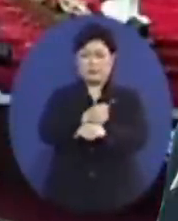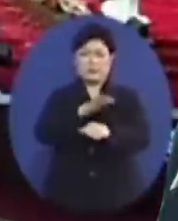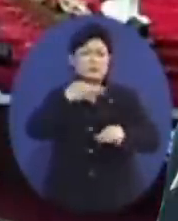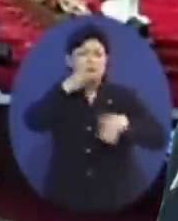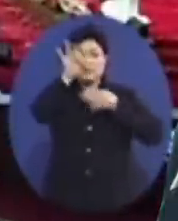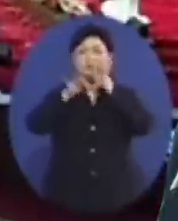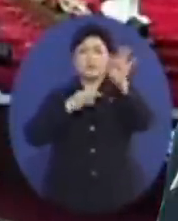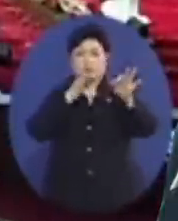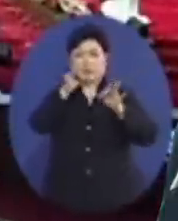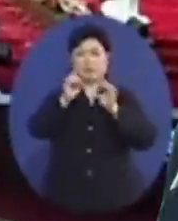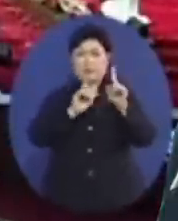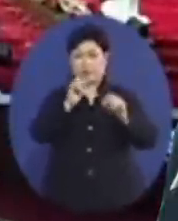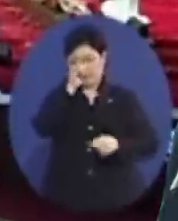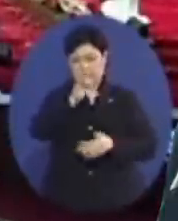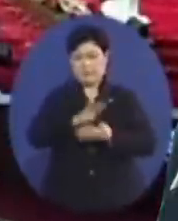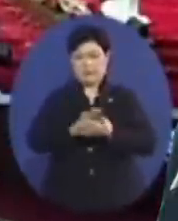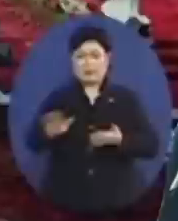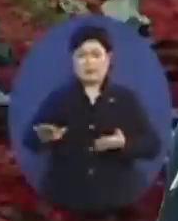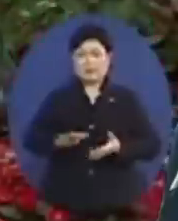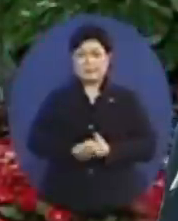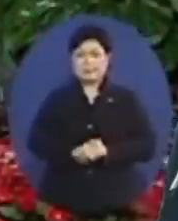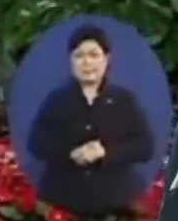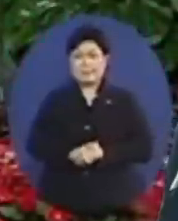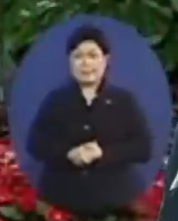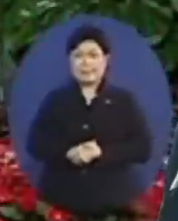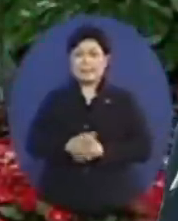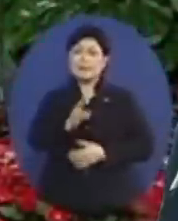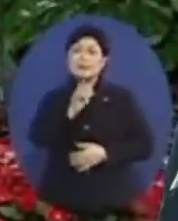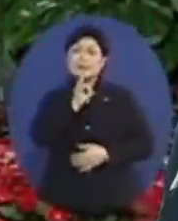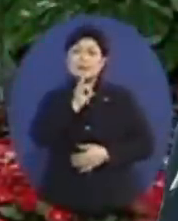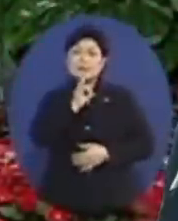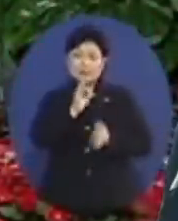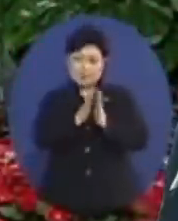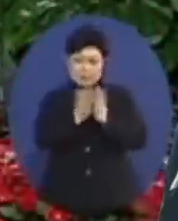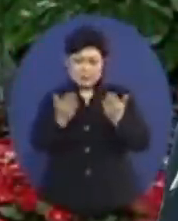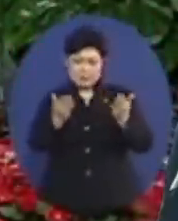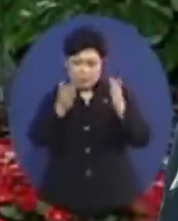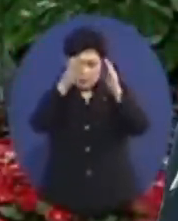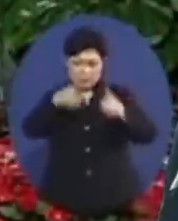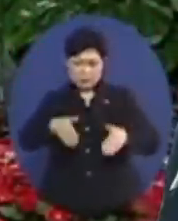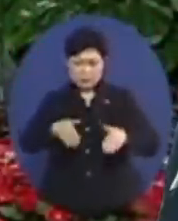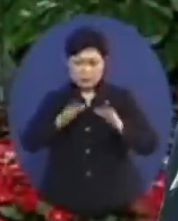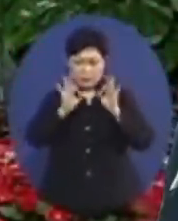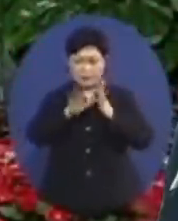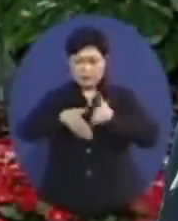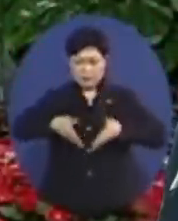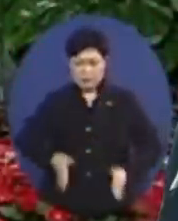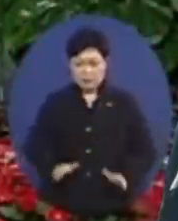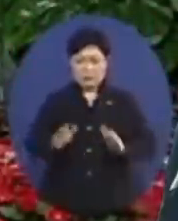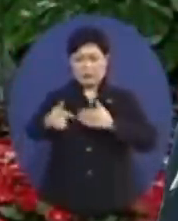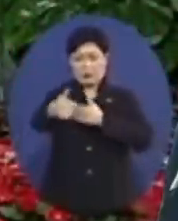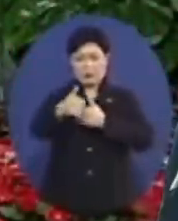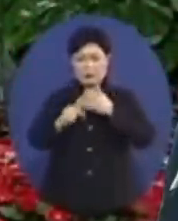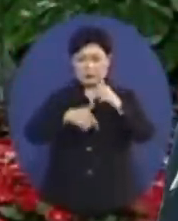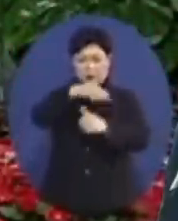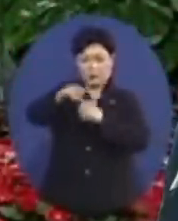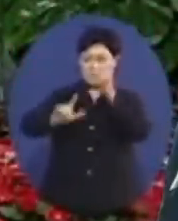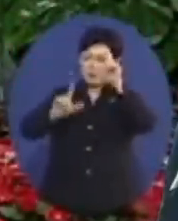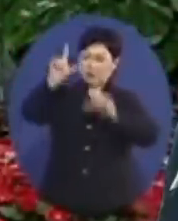부르짖었던 것입니다. 이 예언서를 통해서 보면 그의 태어남과 외적 환경의